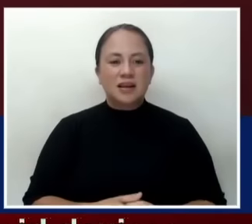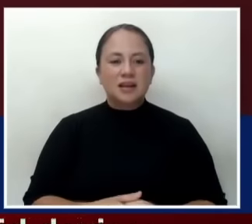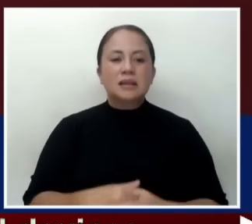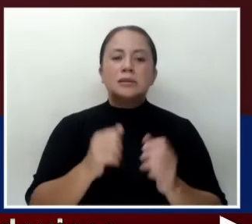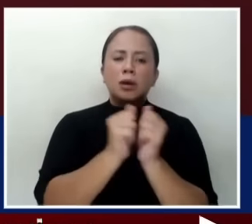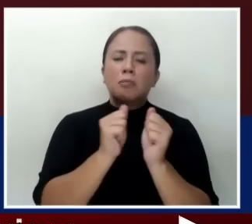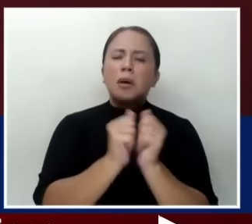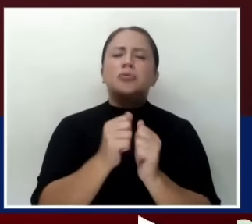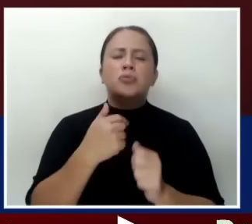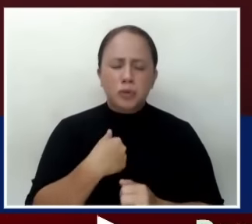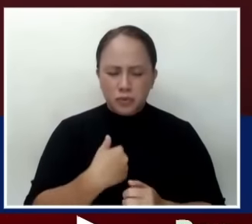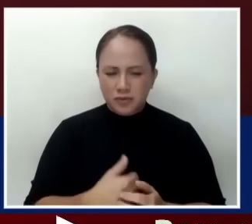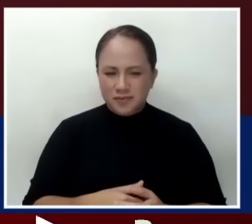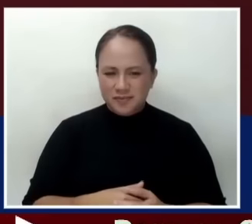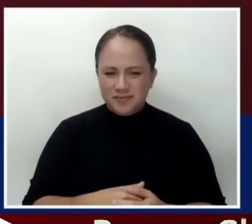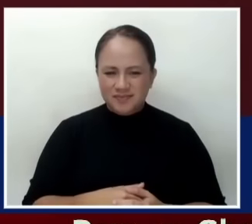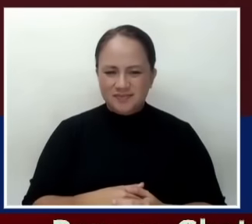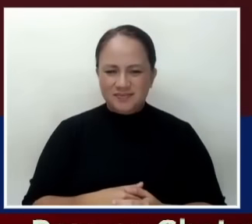ko.